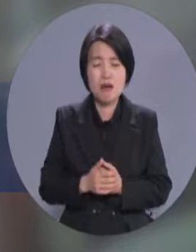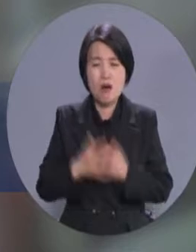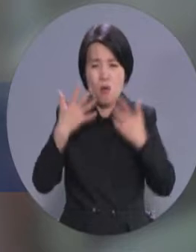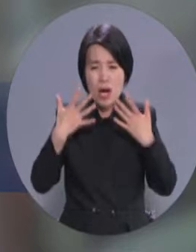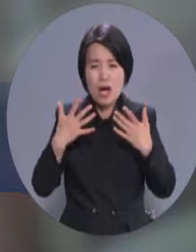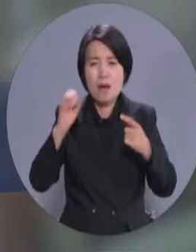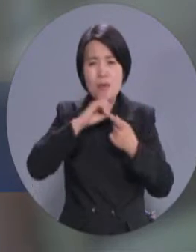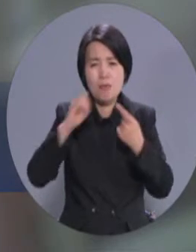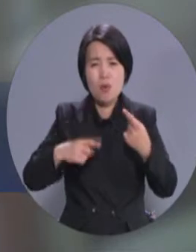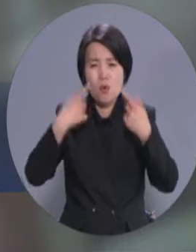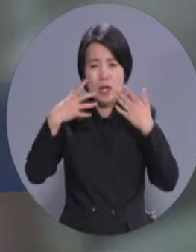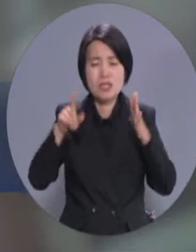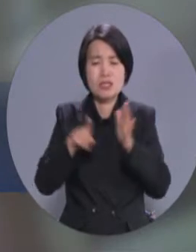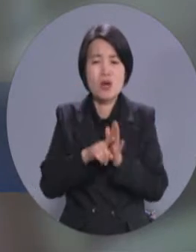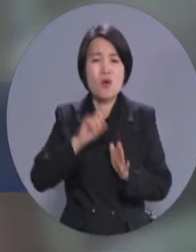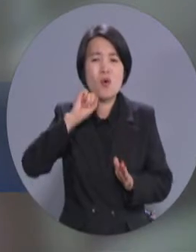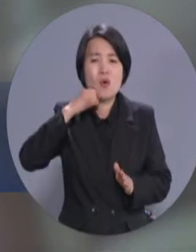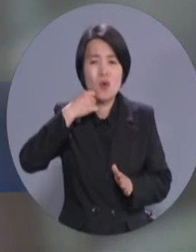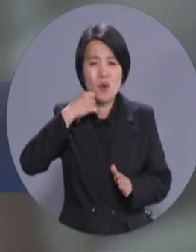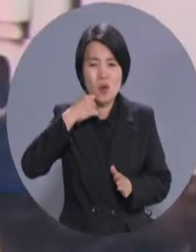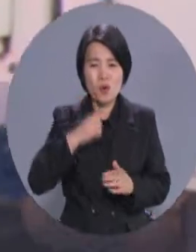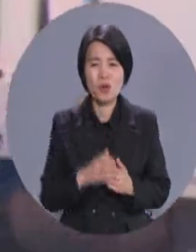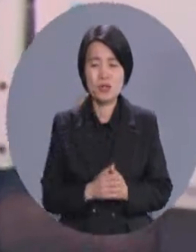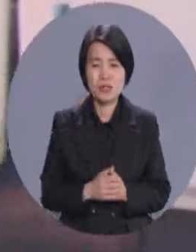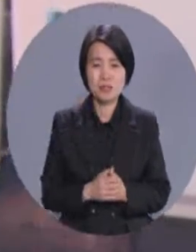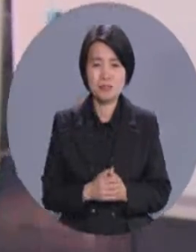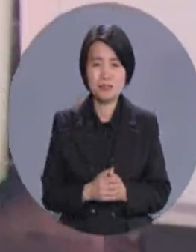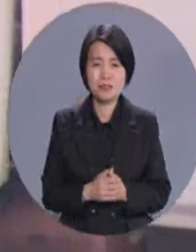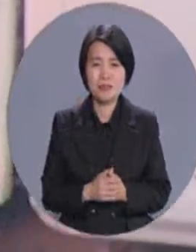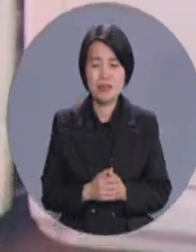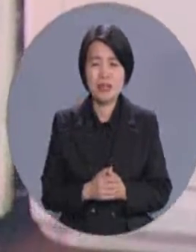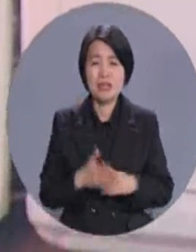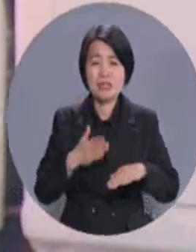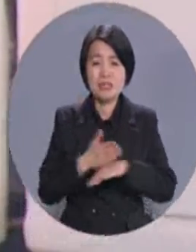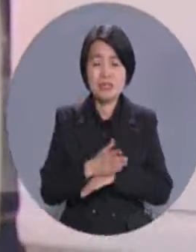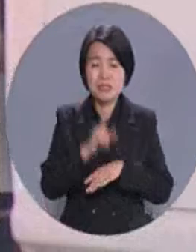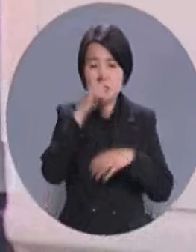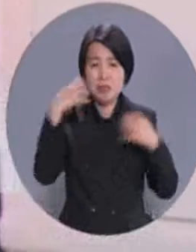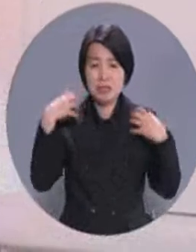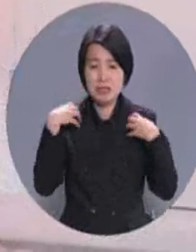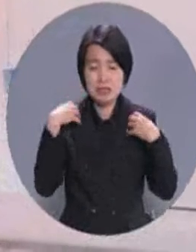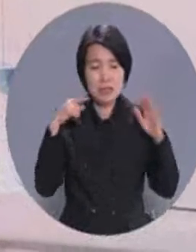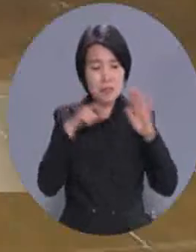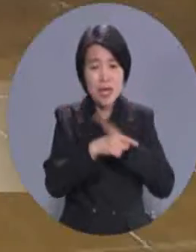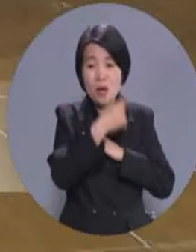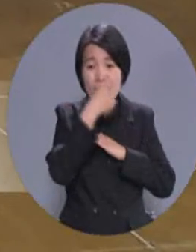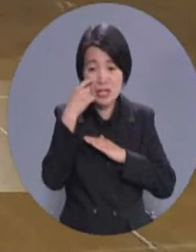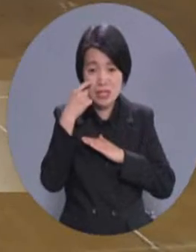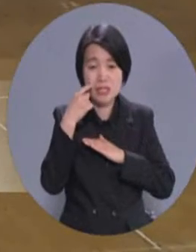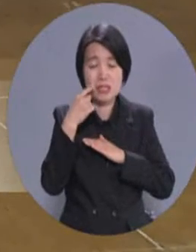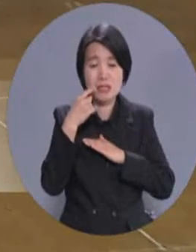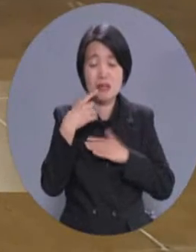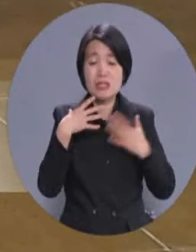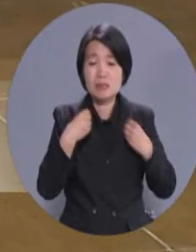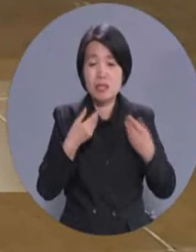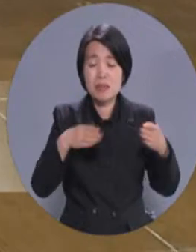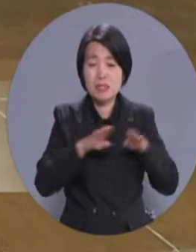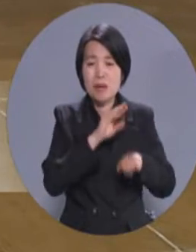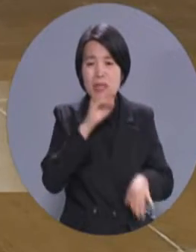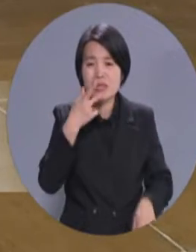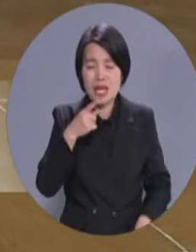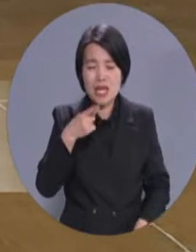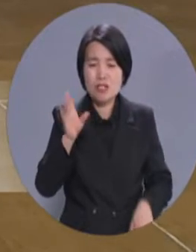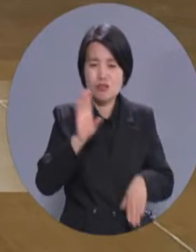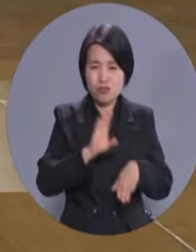저희도 이제 바로 100% 신뢰를 못한 거죠. 뒤늦게 방역 당국이 현장 확인에 나섰고 찜질방에서 빈대가